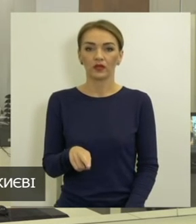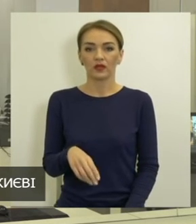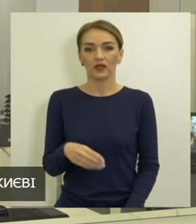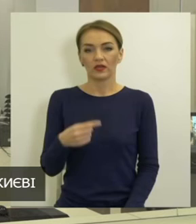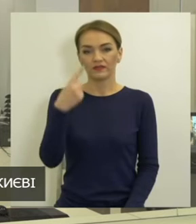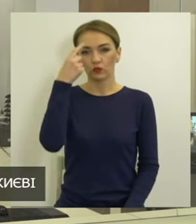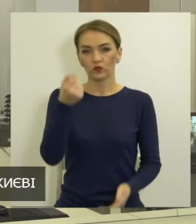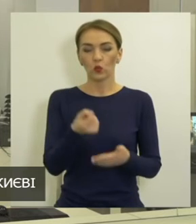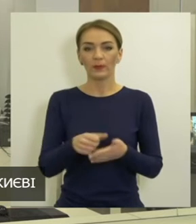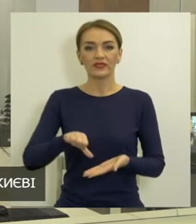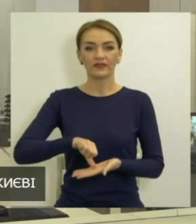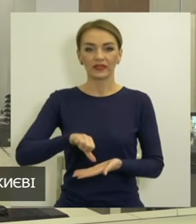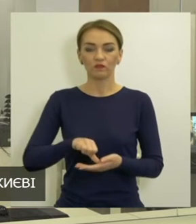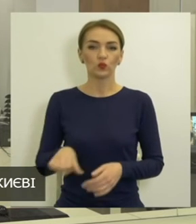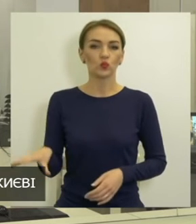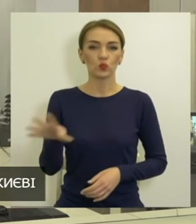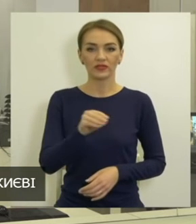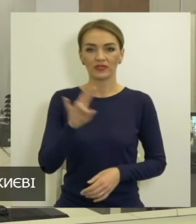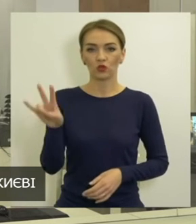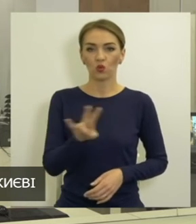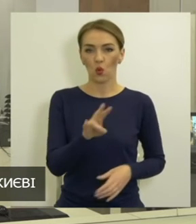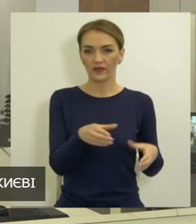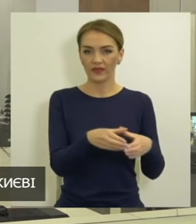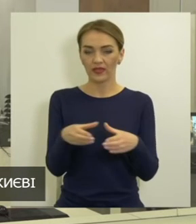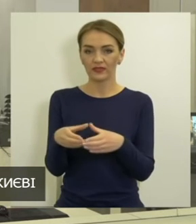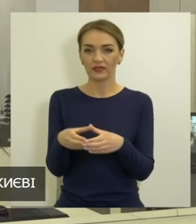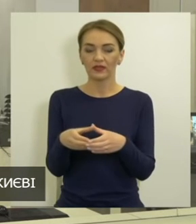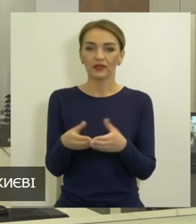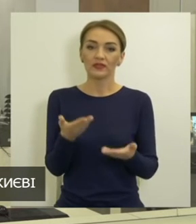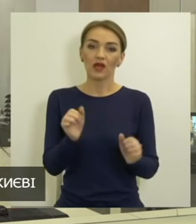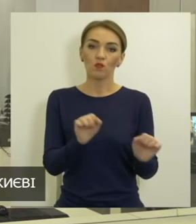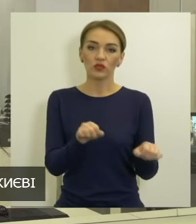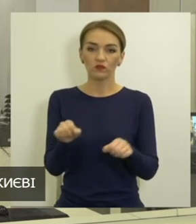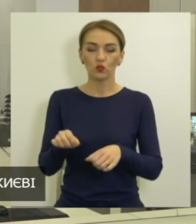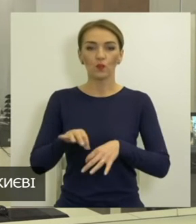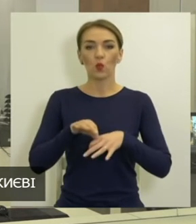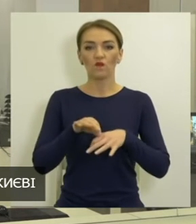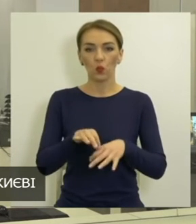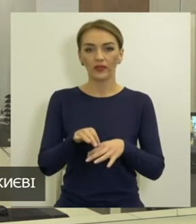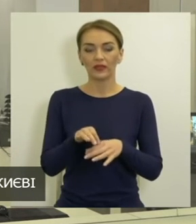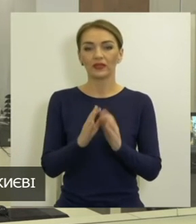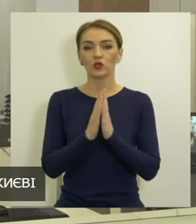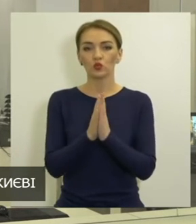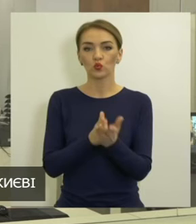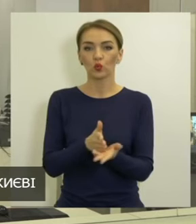звернувся до представників усіх конфесій за можливістю проводити служби